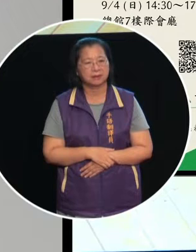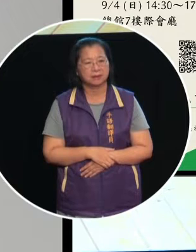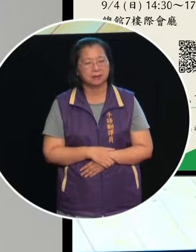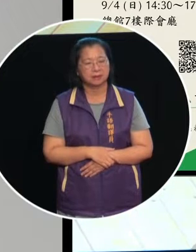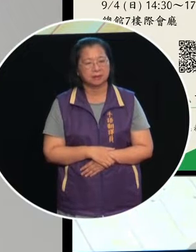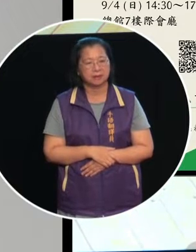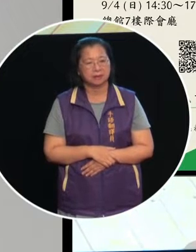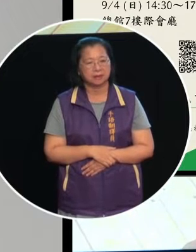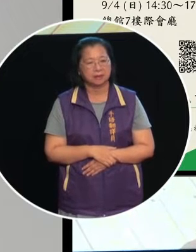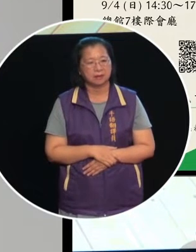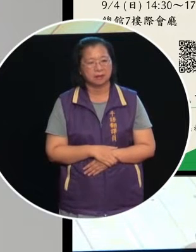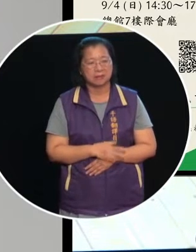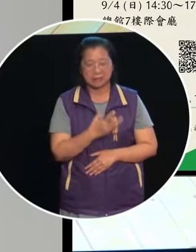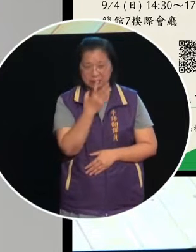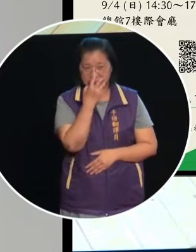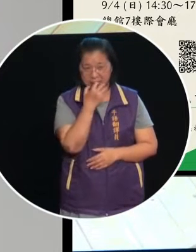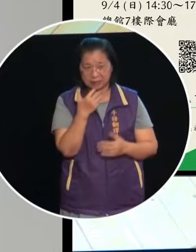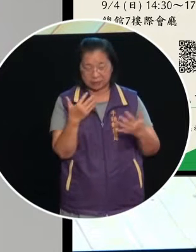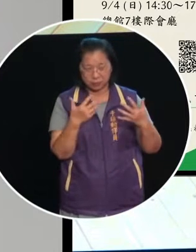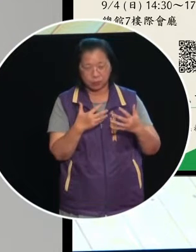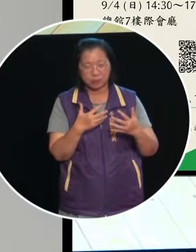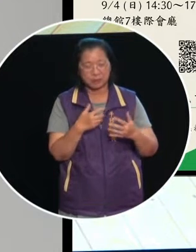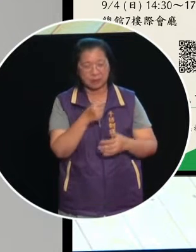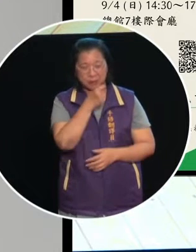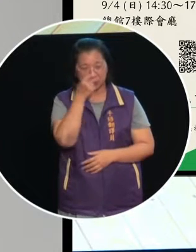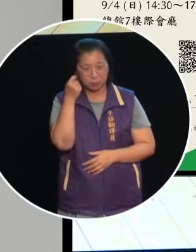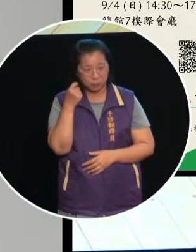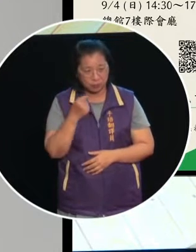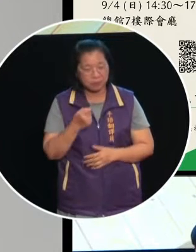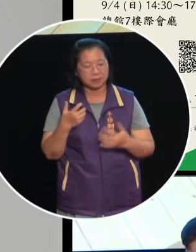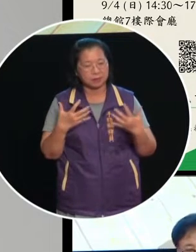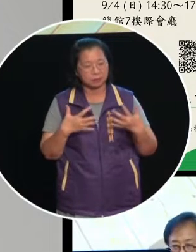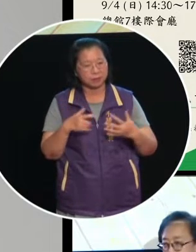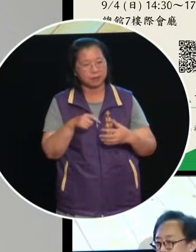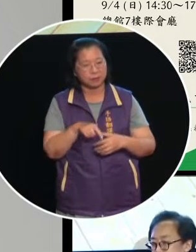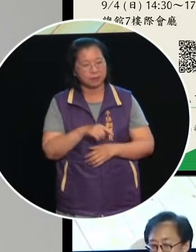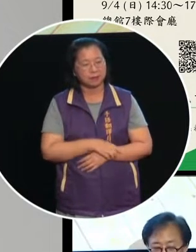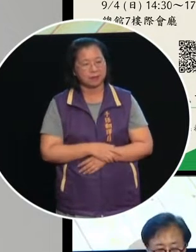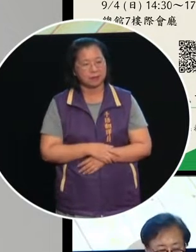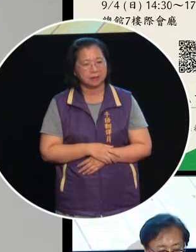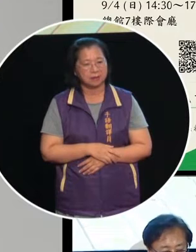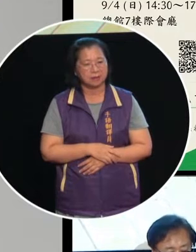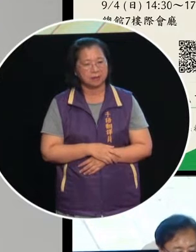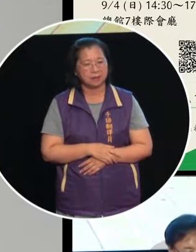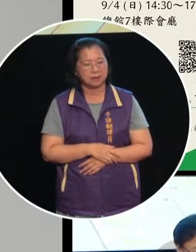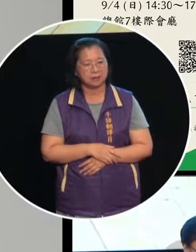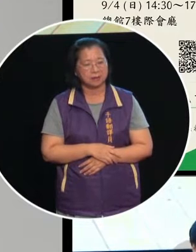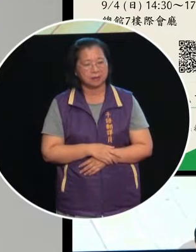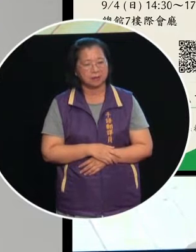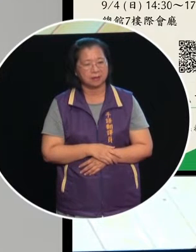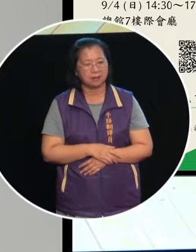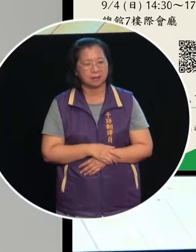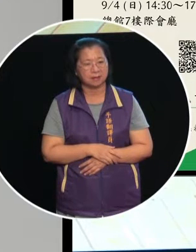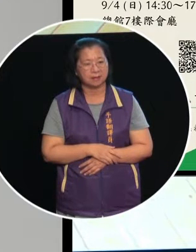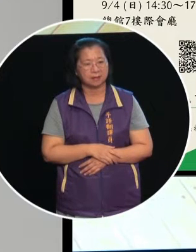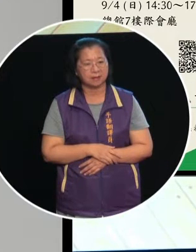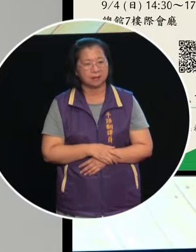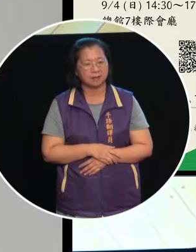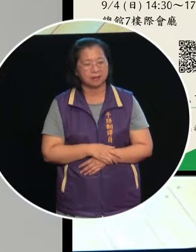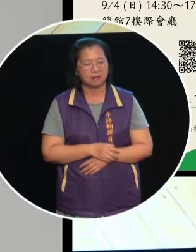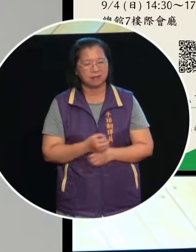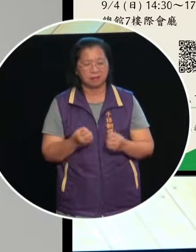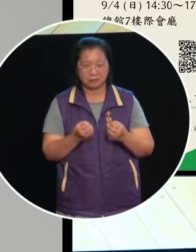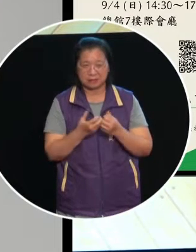这三年香港问题、乌克兰问题，还有中国的军演，这三件大事，很大的事